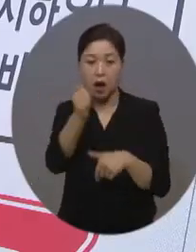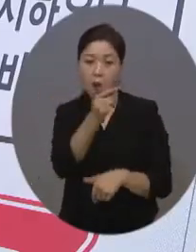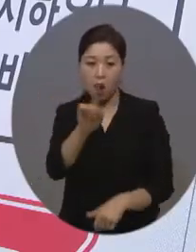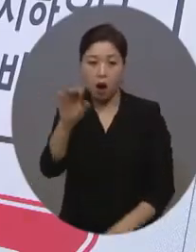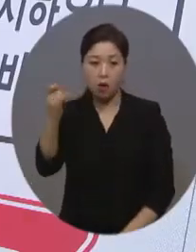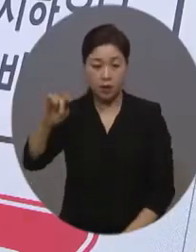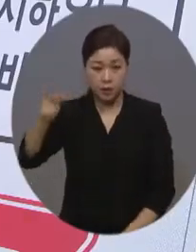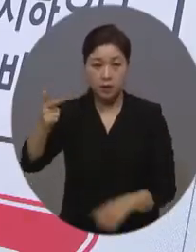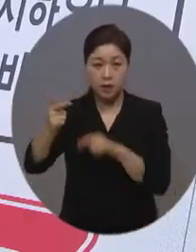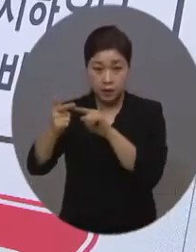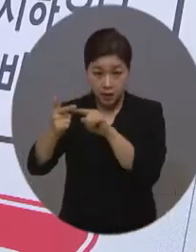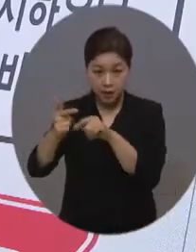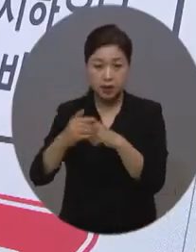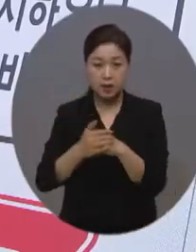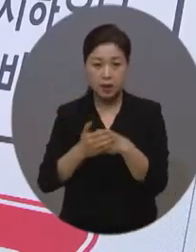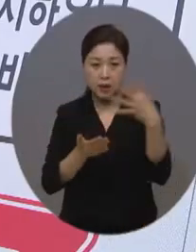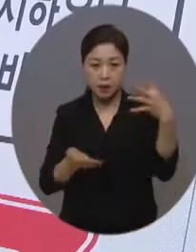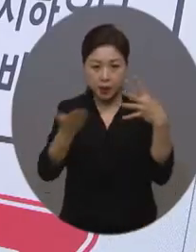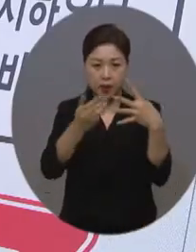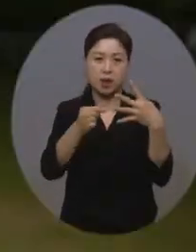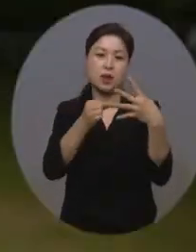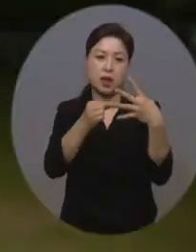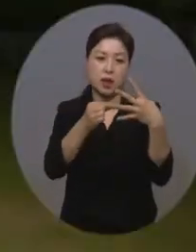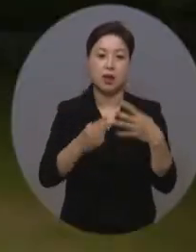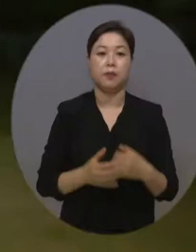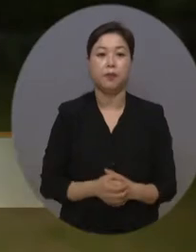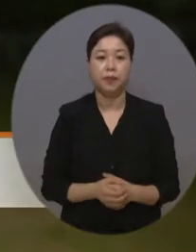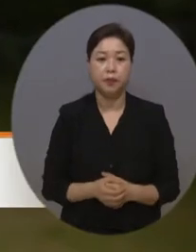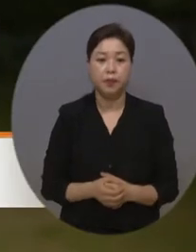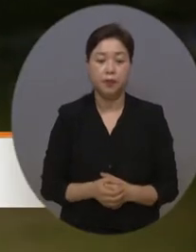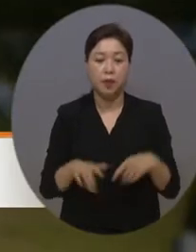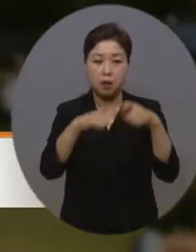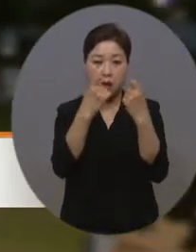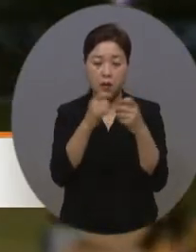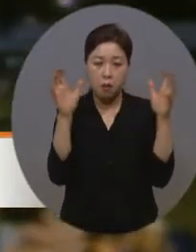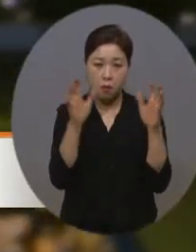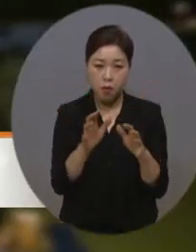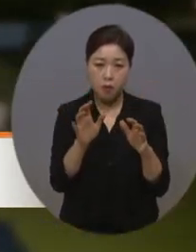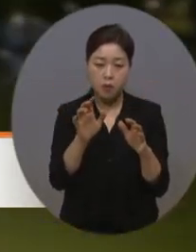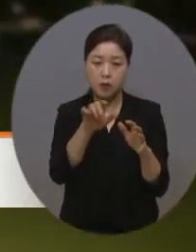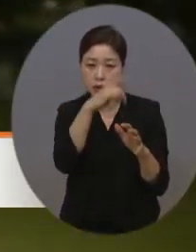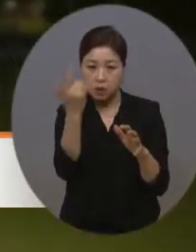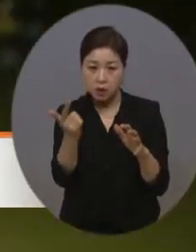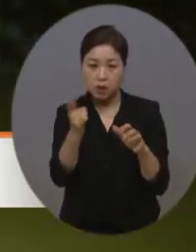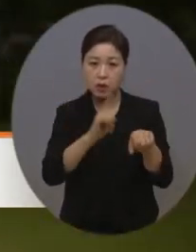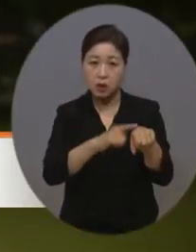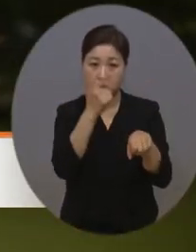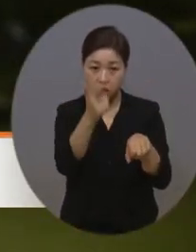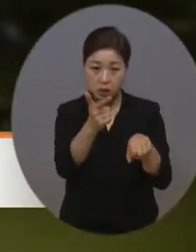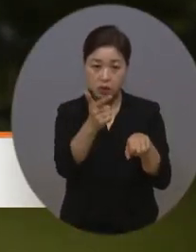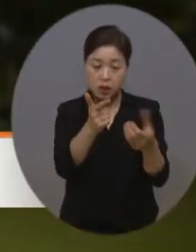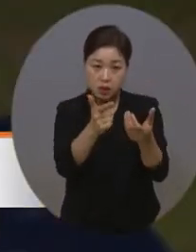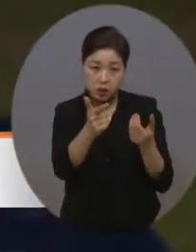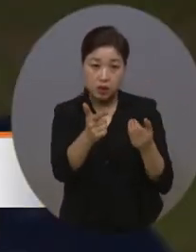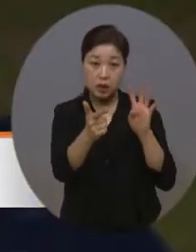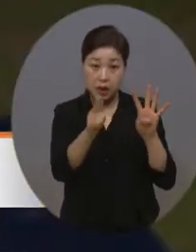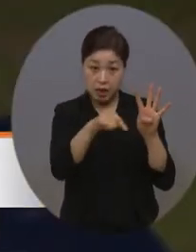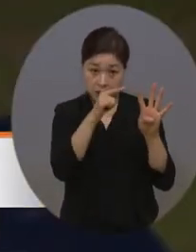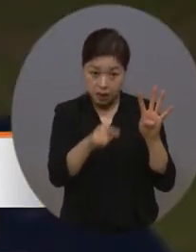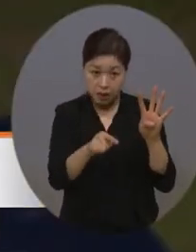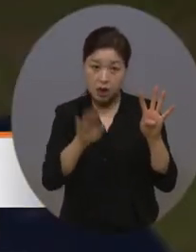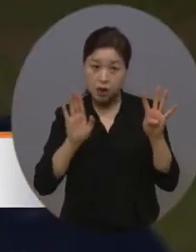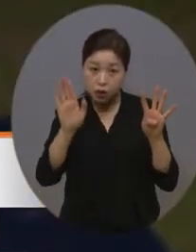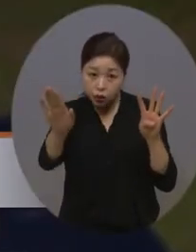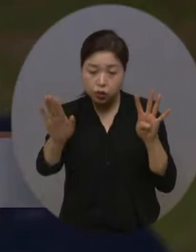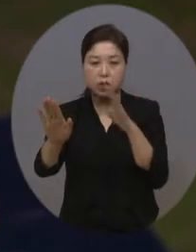두기 2단계를 적용합니다. 사적 모임은 18시 이전에는 4인까지, 18시 이후에는